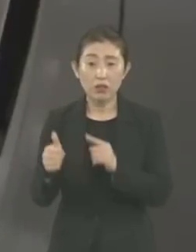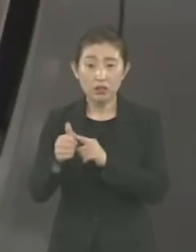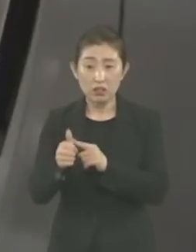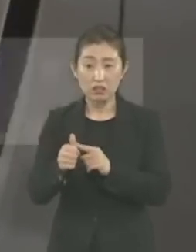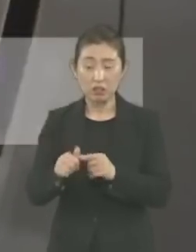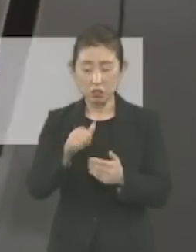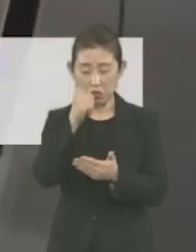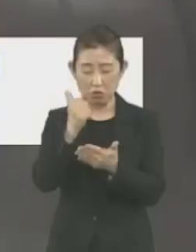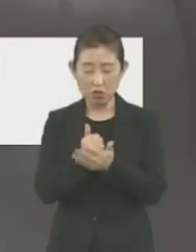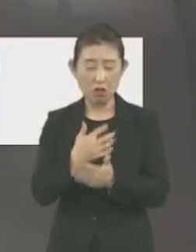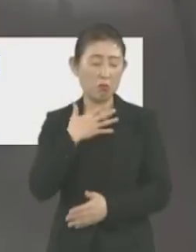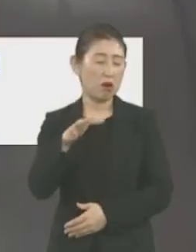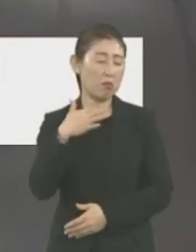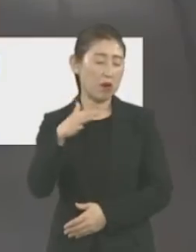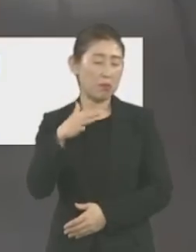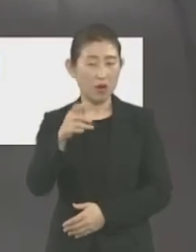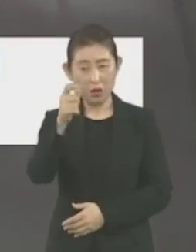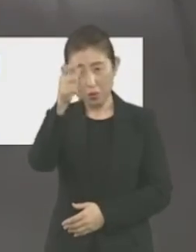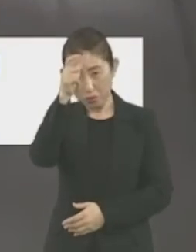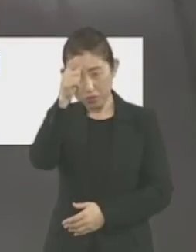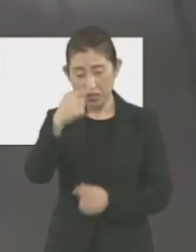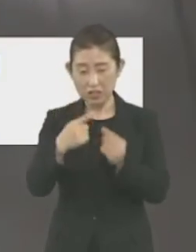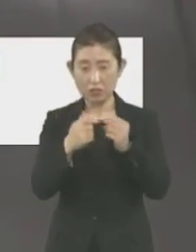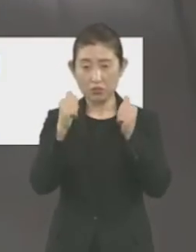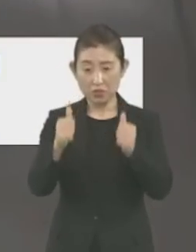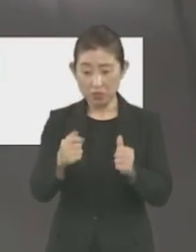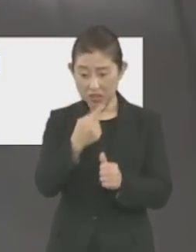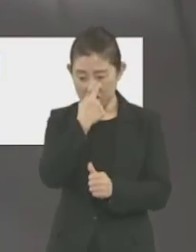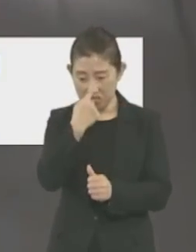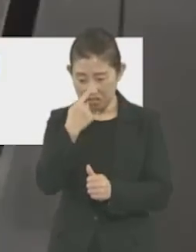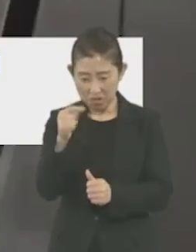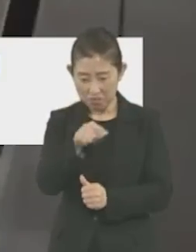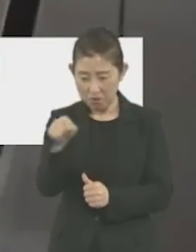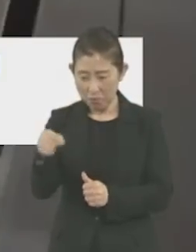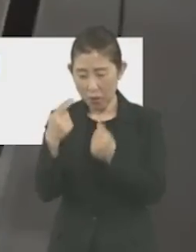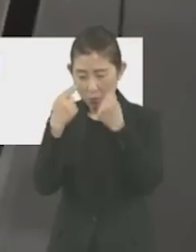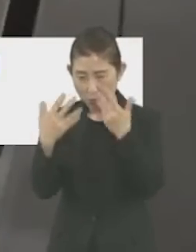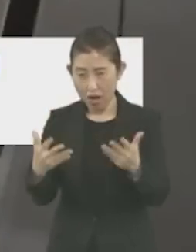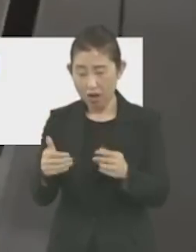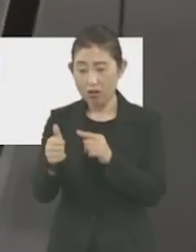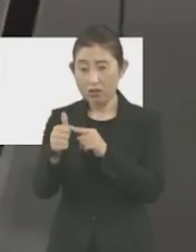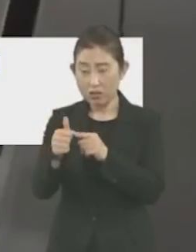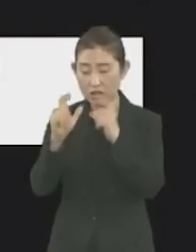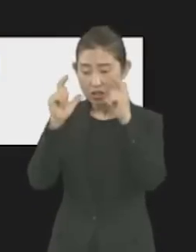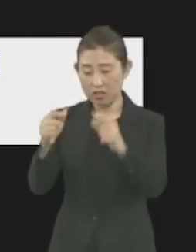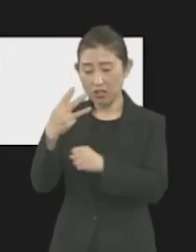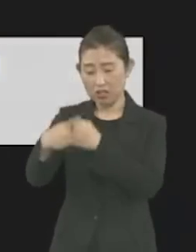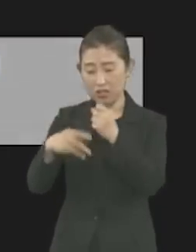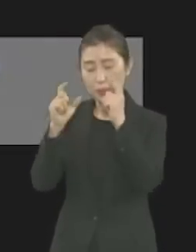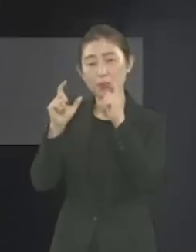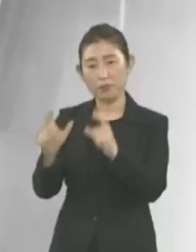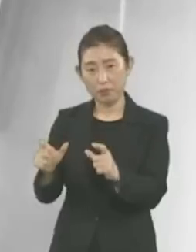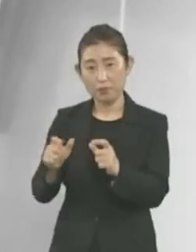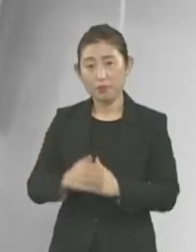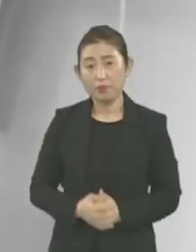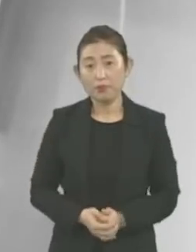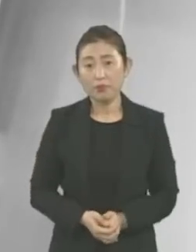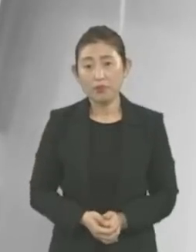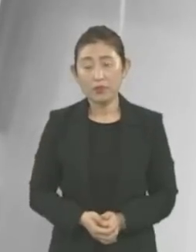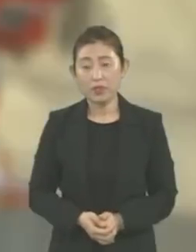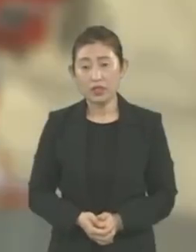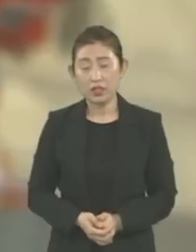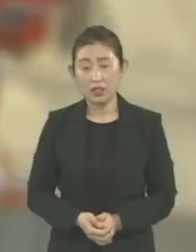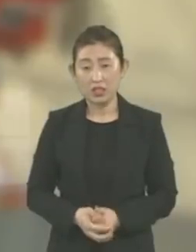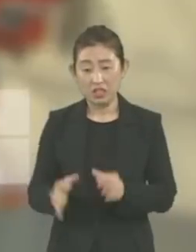자신의 모든 혐의를 부인했지만 1심 재판부는 여러 증거들이 명확하다며 A씨에게 징역 3년을 선고했습니다.